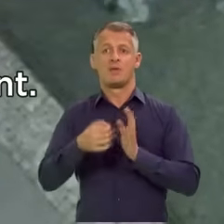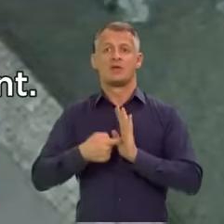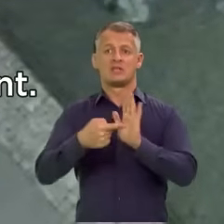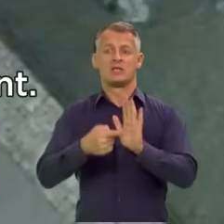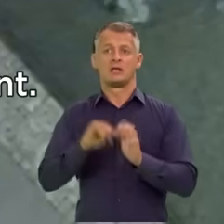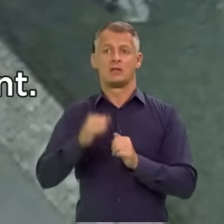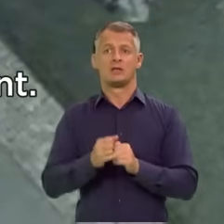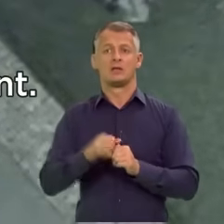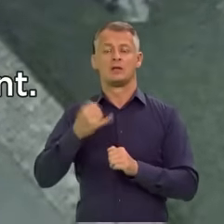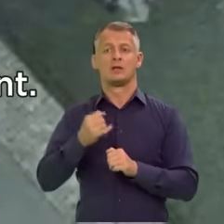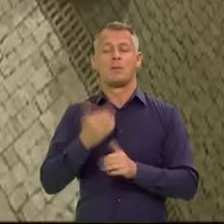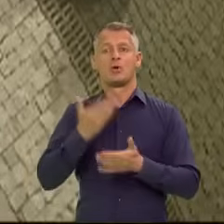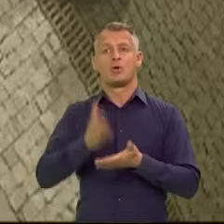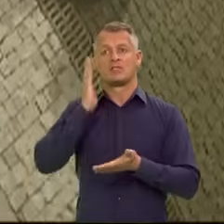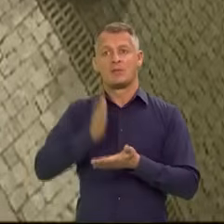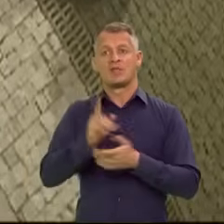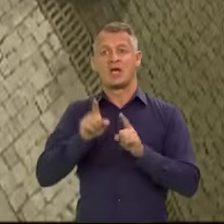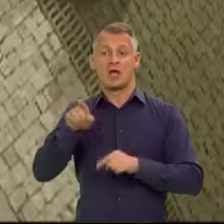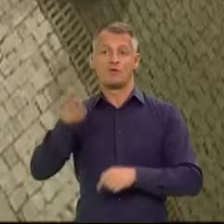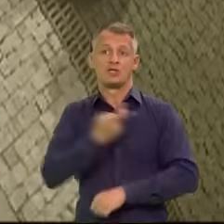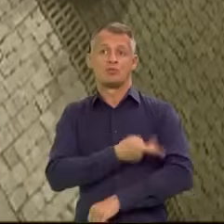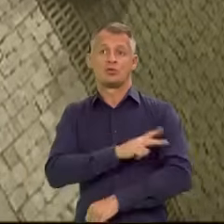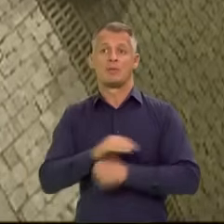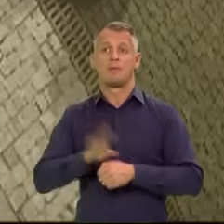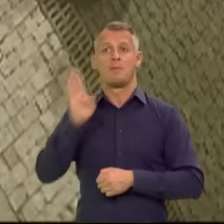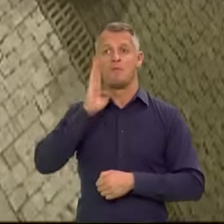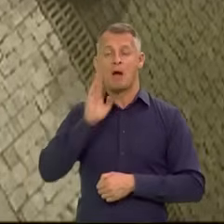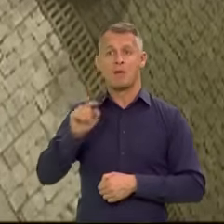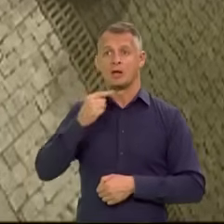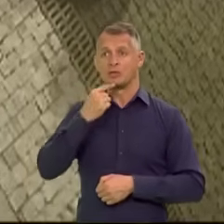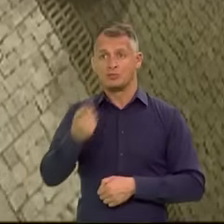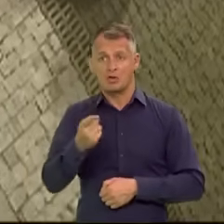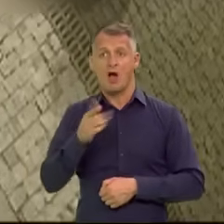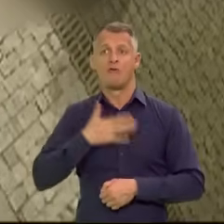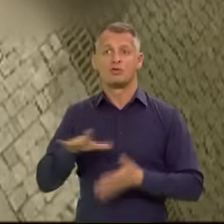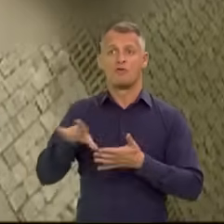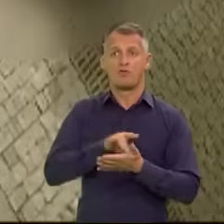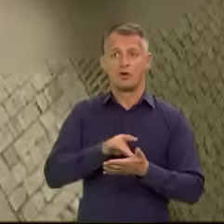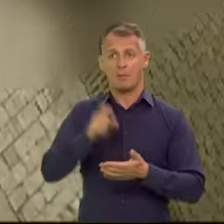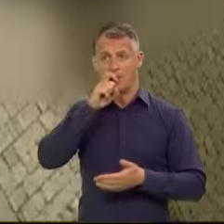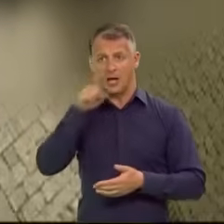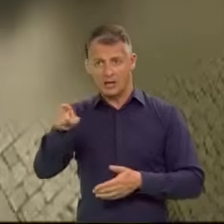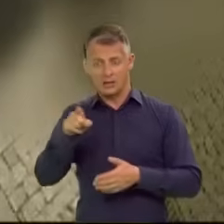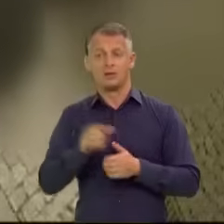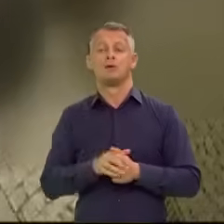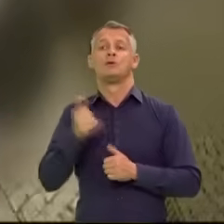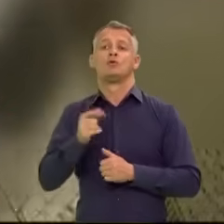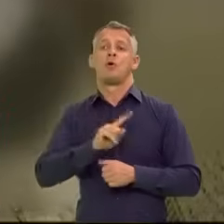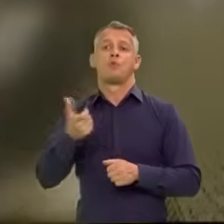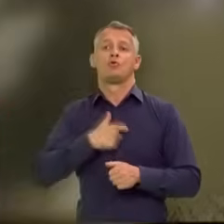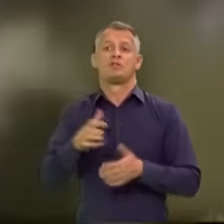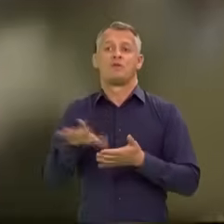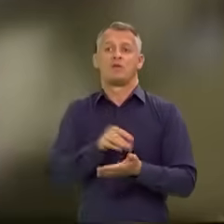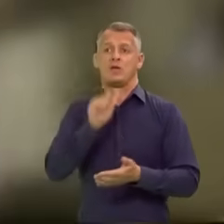a se stabili dacă au avut discernământ. Mama victimei spune că aceștia au vrut să-l tâlhărească pe băiat și pentru că nu au putut să-i fure